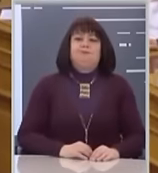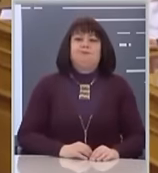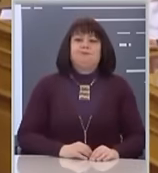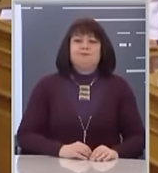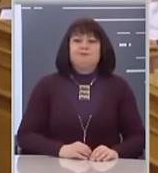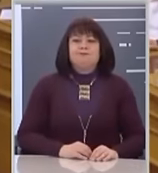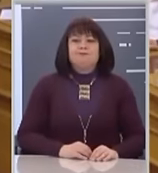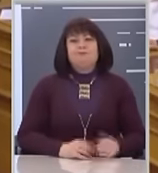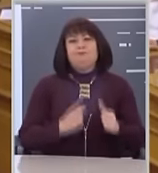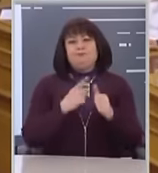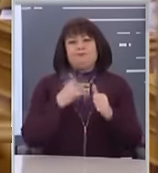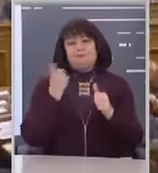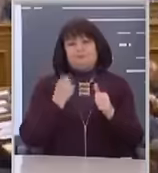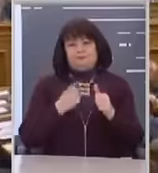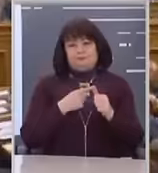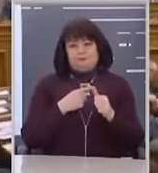Παρατήρηση πρώτη.